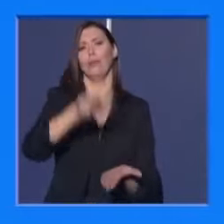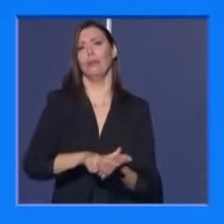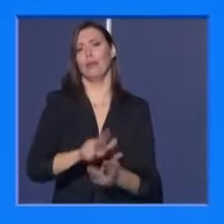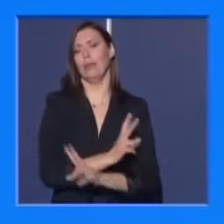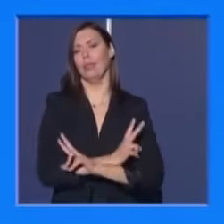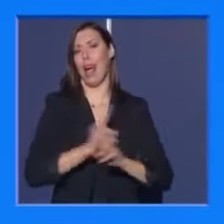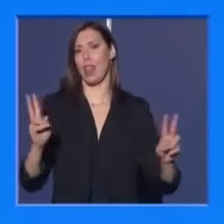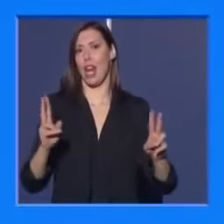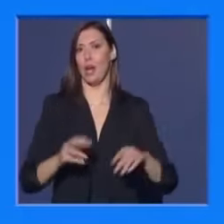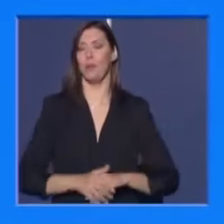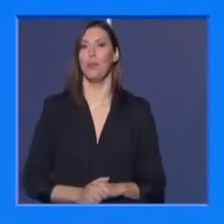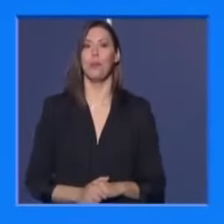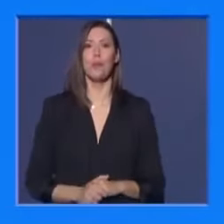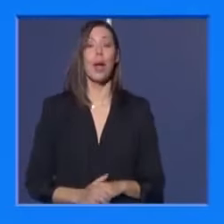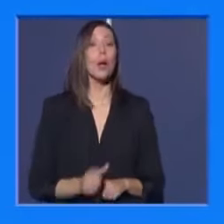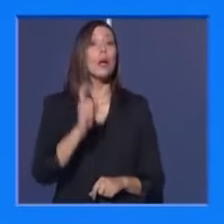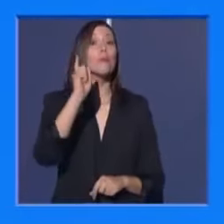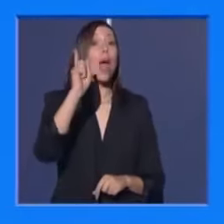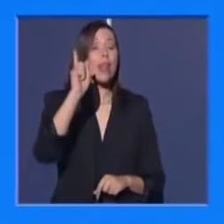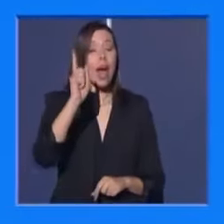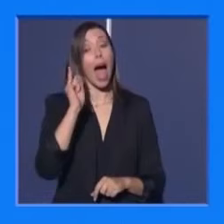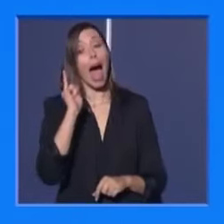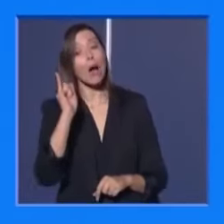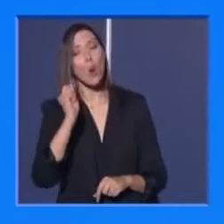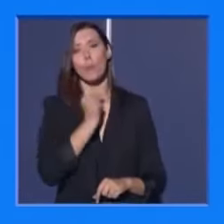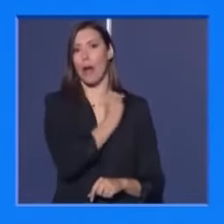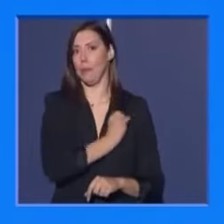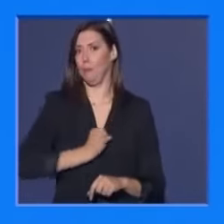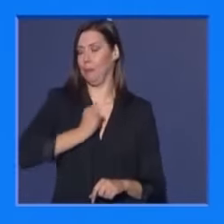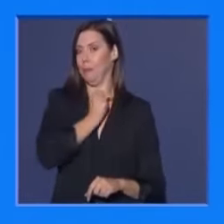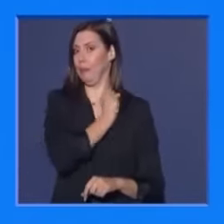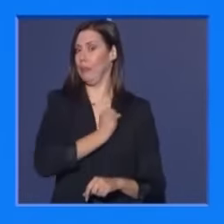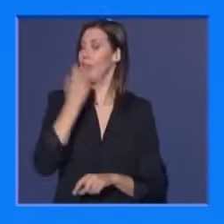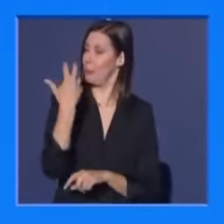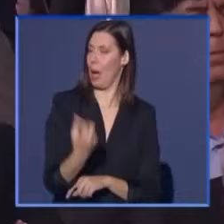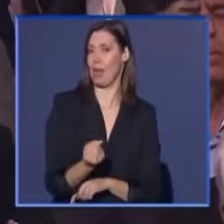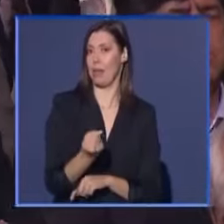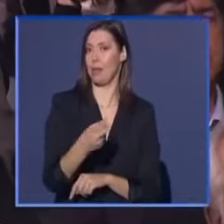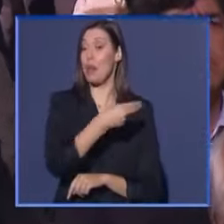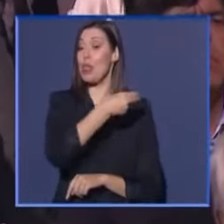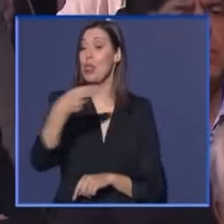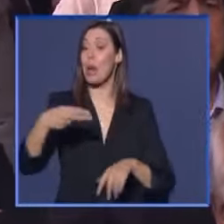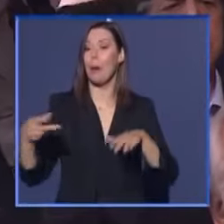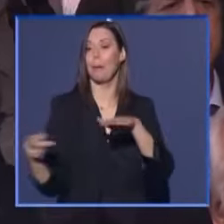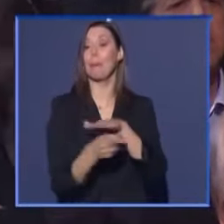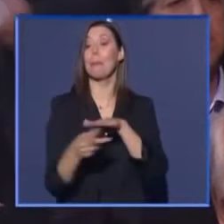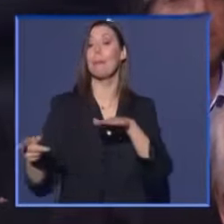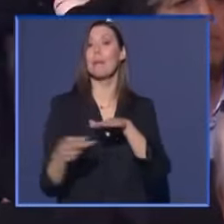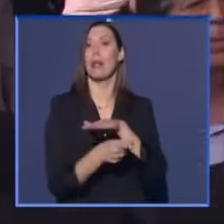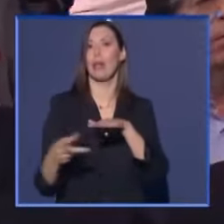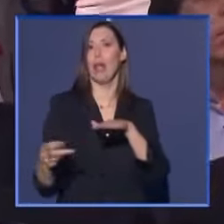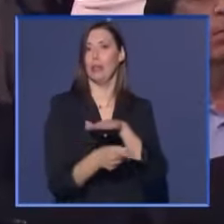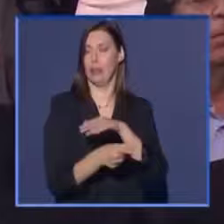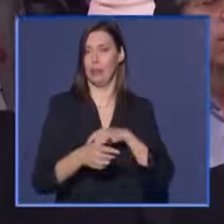σε ένα μόνο κυριαρχεί μια γενική δυσαρέσκεια. Πρόκειται για το λαθρομεταναστευτικό. Εγώ,